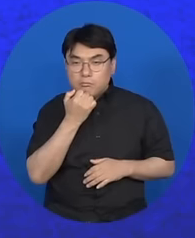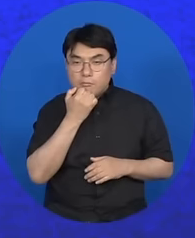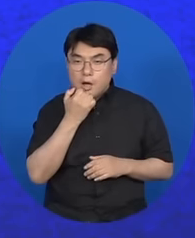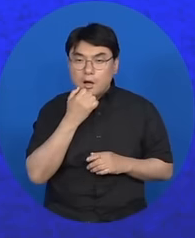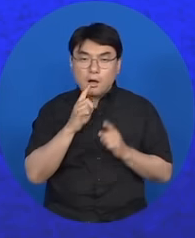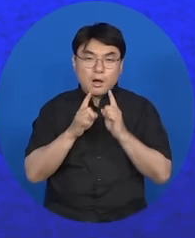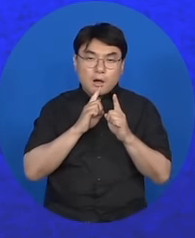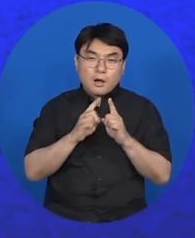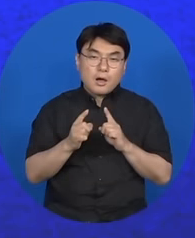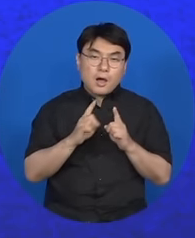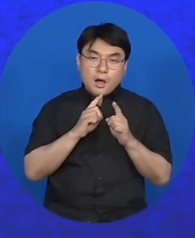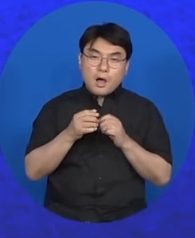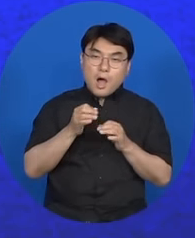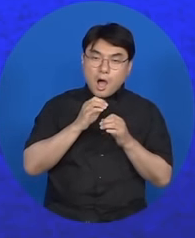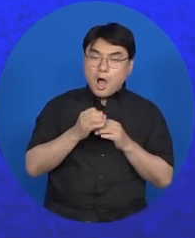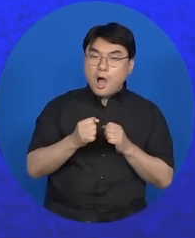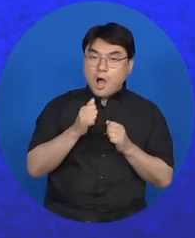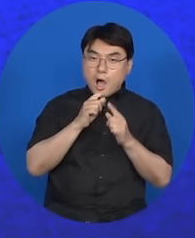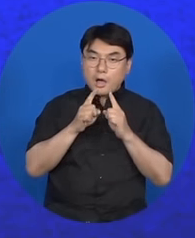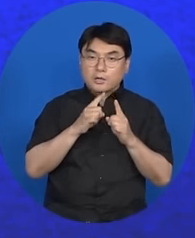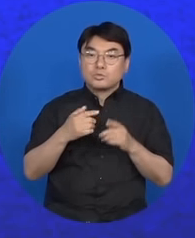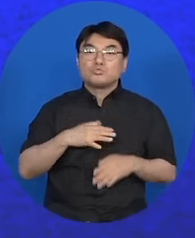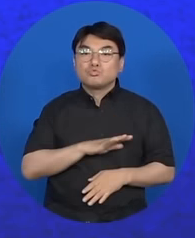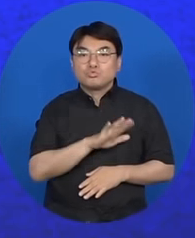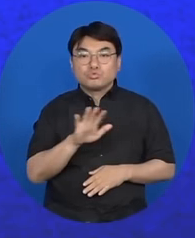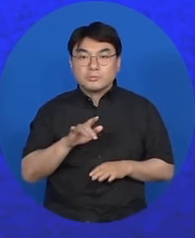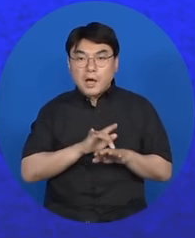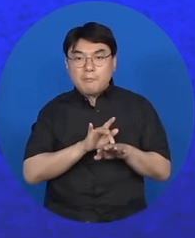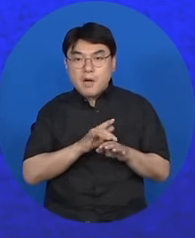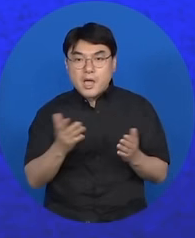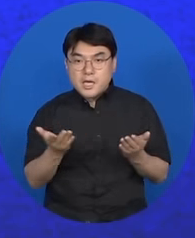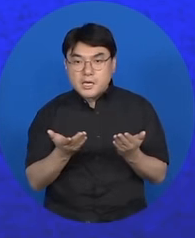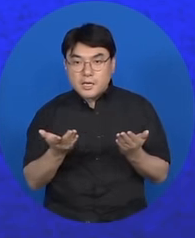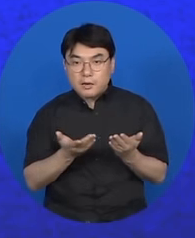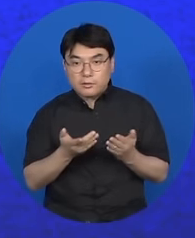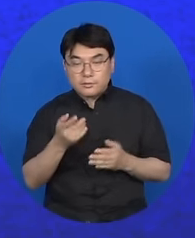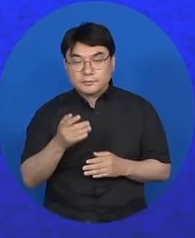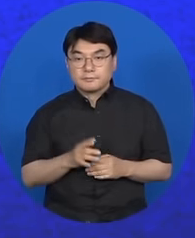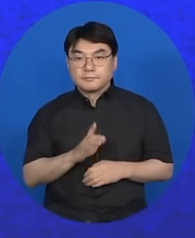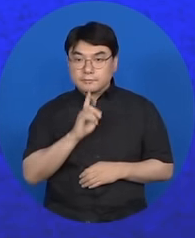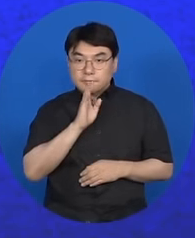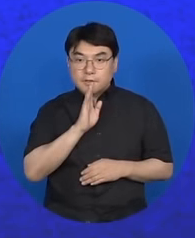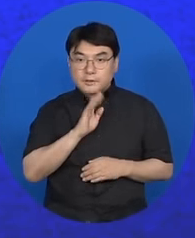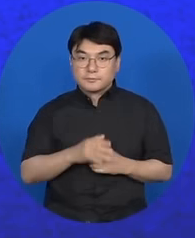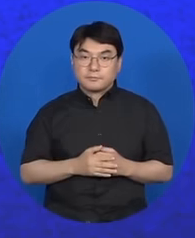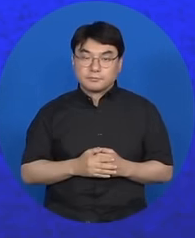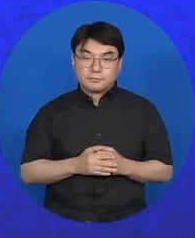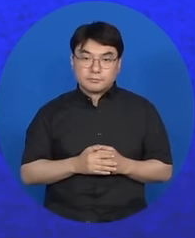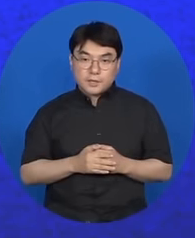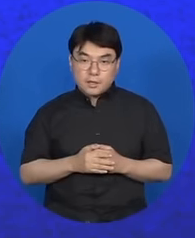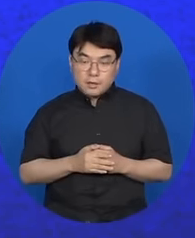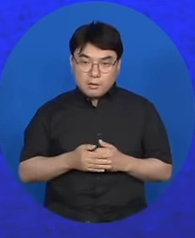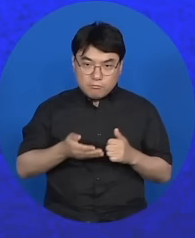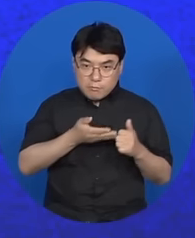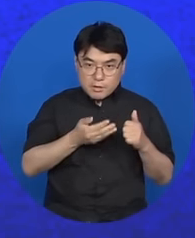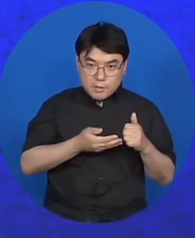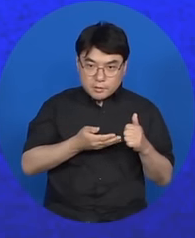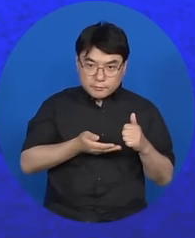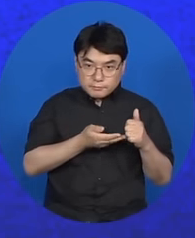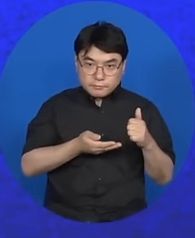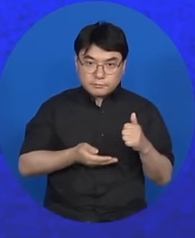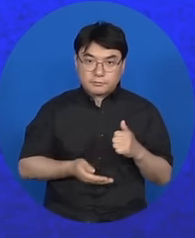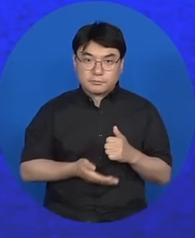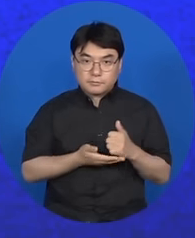떠들게 하는 것이 우리의 일이다. 계속 그런 생각을 갖도록 부추기라는 것이죠. 그렇게 가다